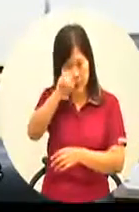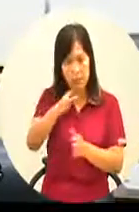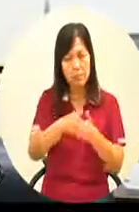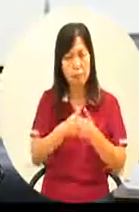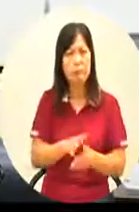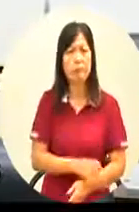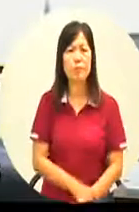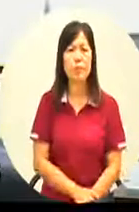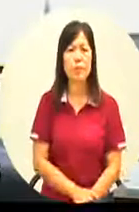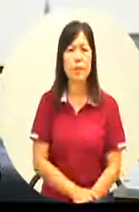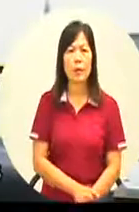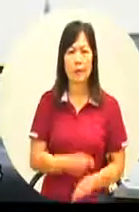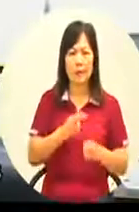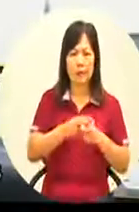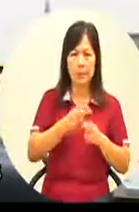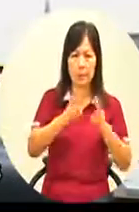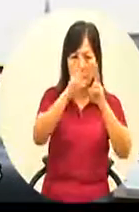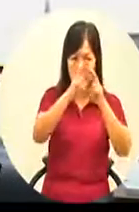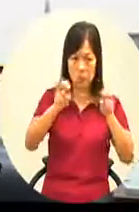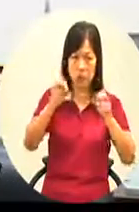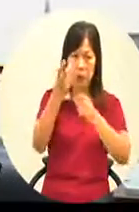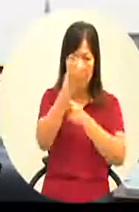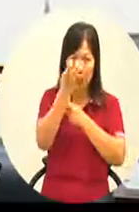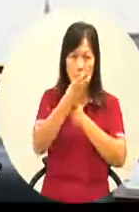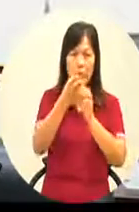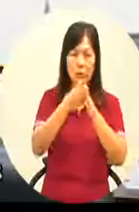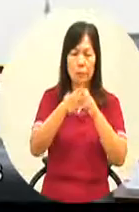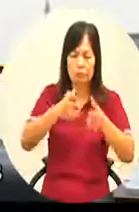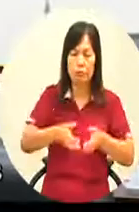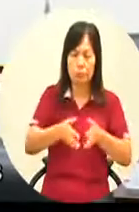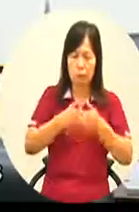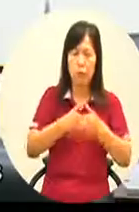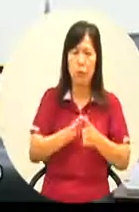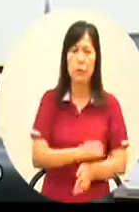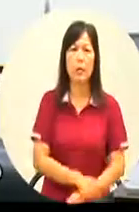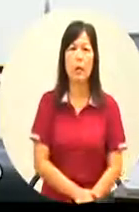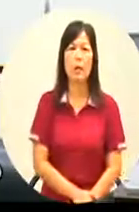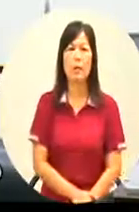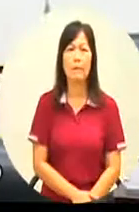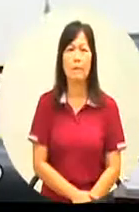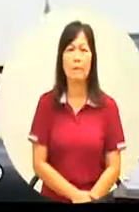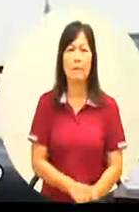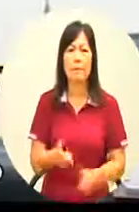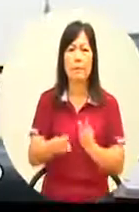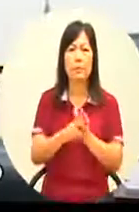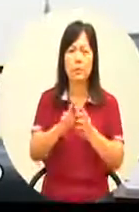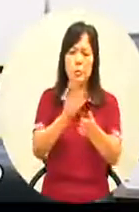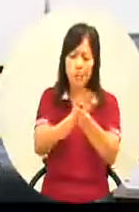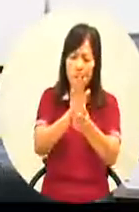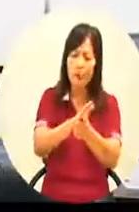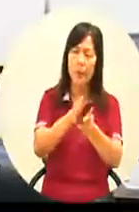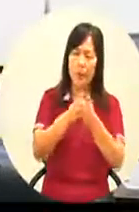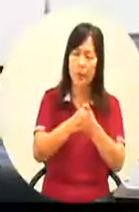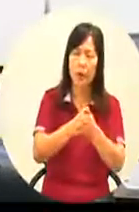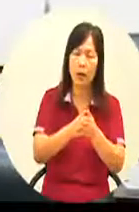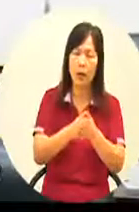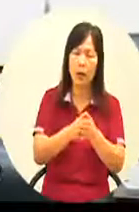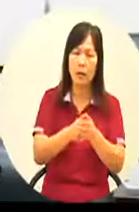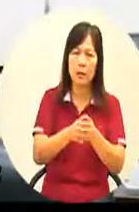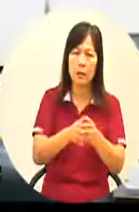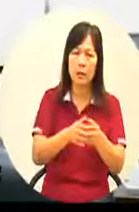们宗教寺庙管理最重要，不是只有辅导而已，应该好好创